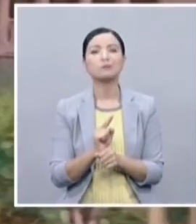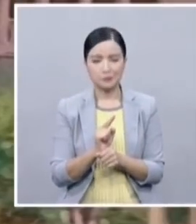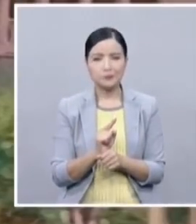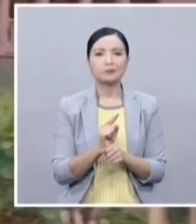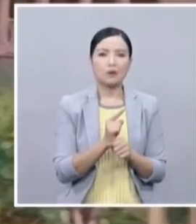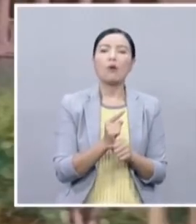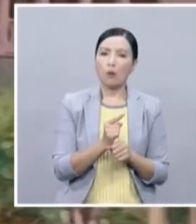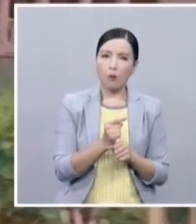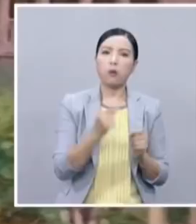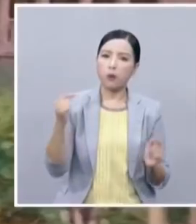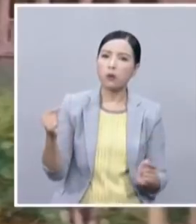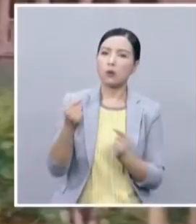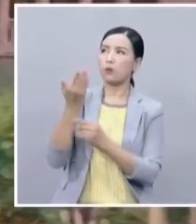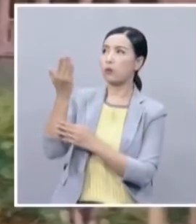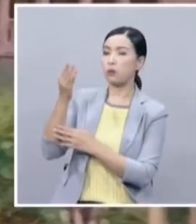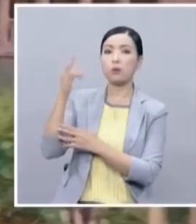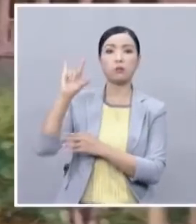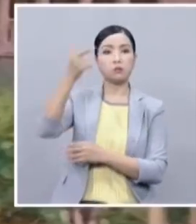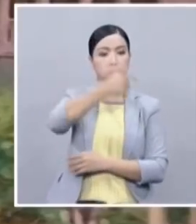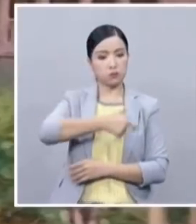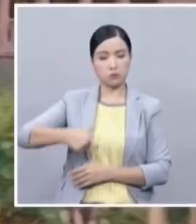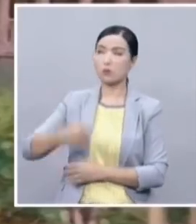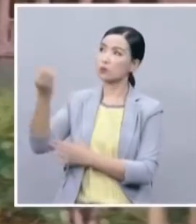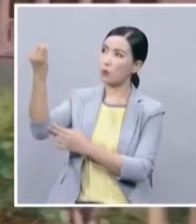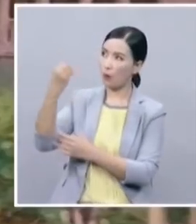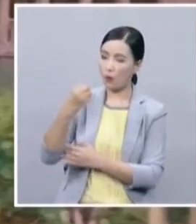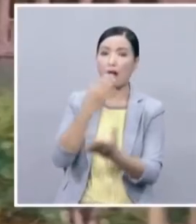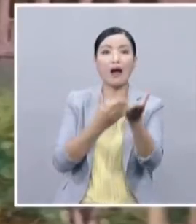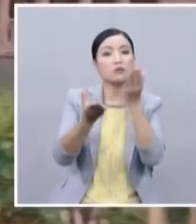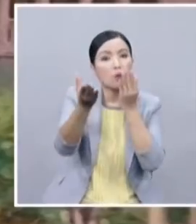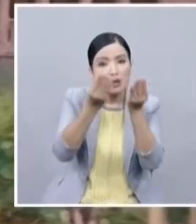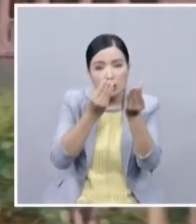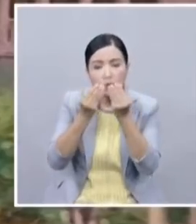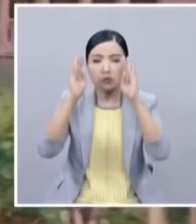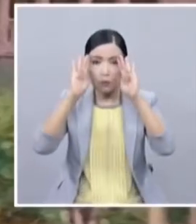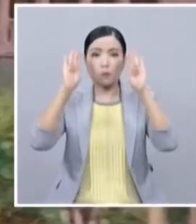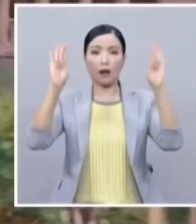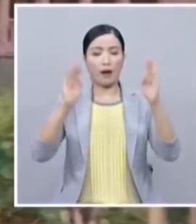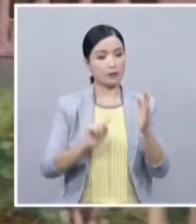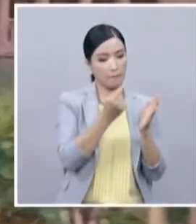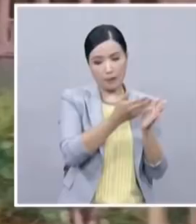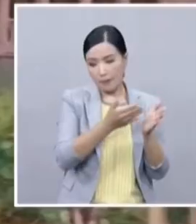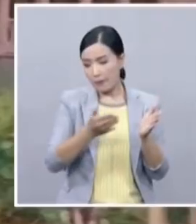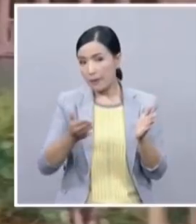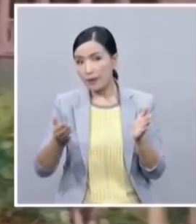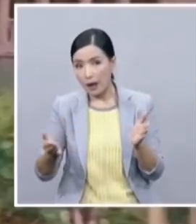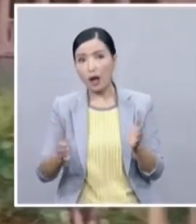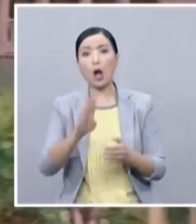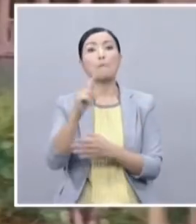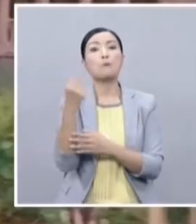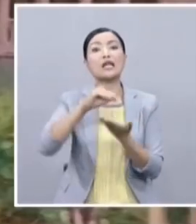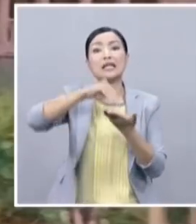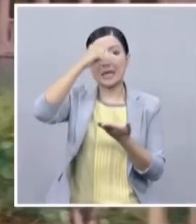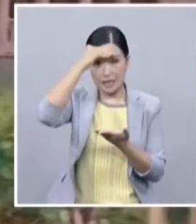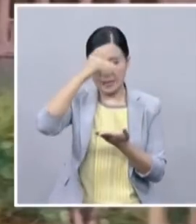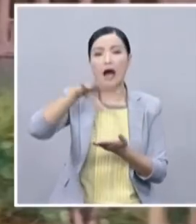แสทรงรับสั่งว่าเราต้องเรียนรู้จากประสบการณ์ตระหนักถึงความเป็นมาเป็นไปแล้วก็นำบทเรียนนี้ไปใช้ในการวางแผน